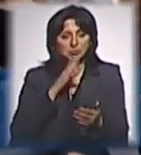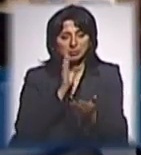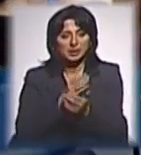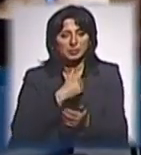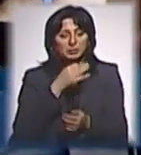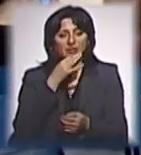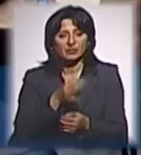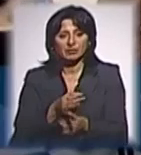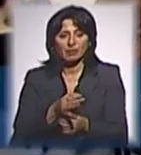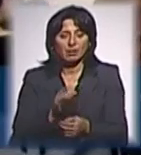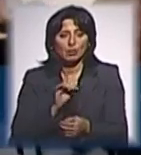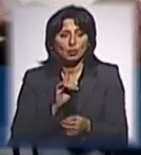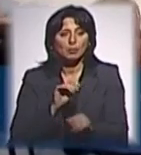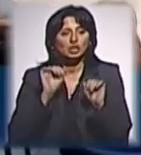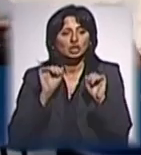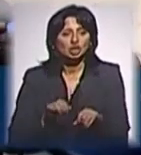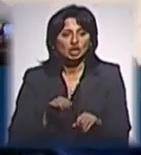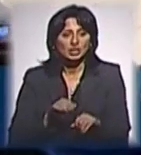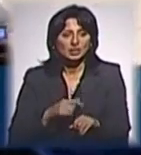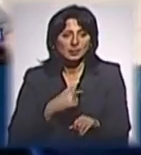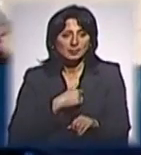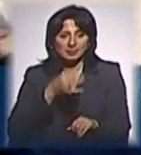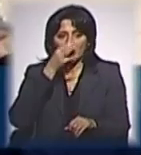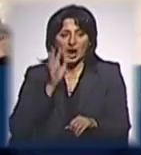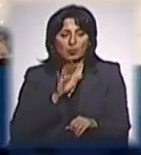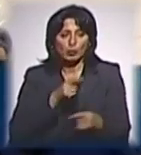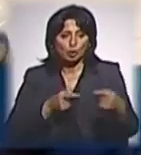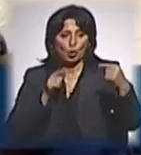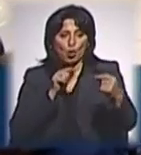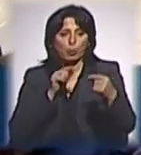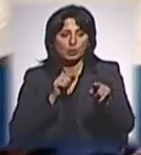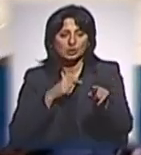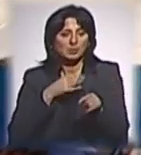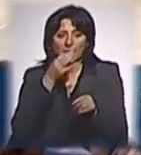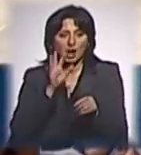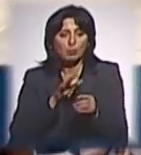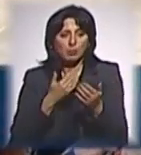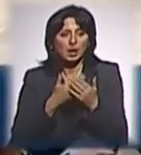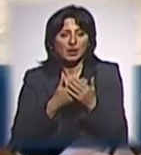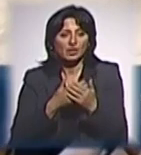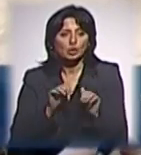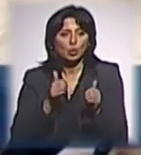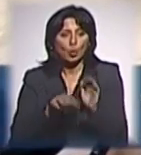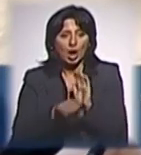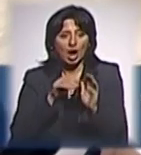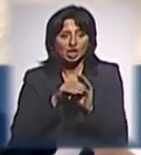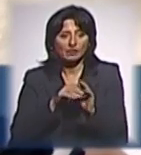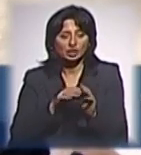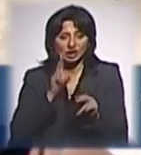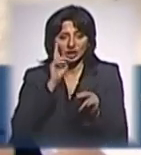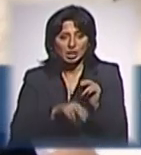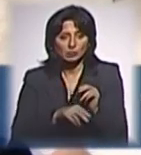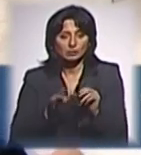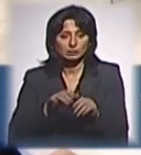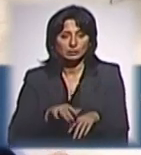პირდაპირ თქვა, მიუხედავად იმისა, რომ შეიძლება გულზე არ მეხატება ჩემი ოპონენტები, რომელიც არჩევნებში მიიღებენ მონაწილეობას, როგორც კი არჩევნები დასრულდება და